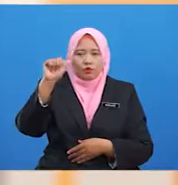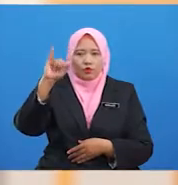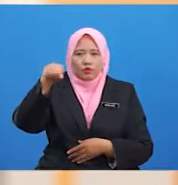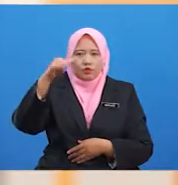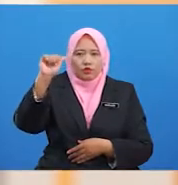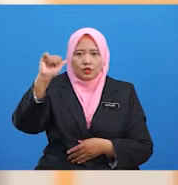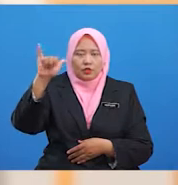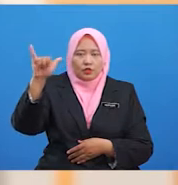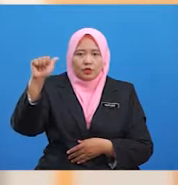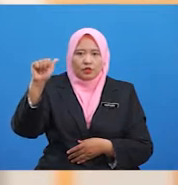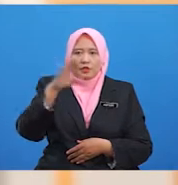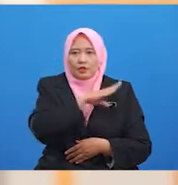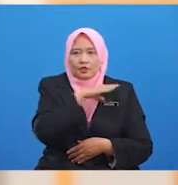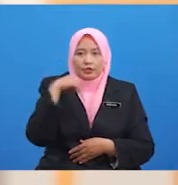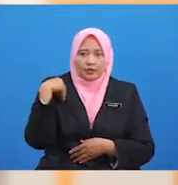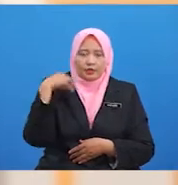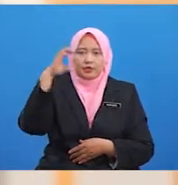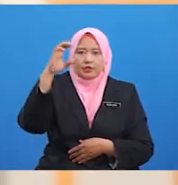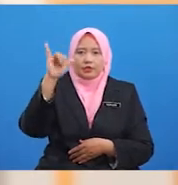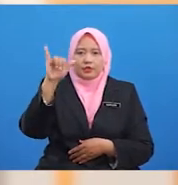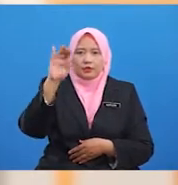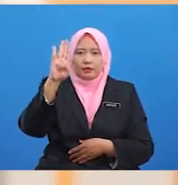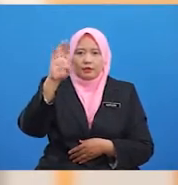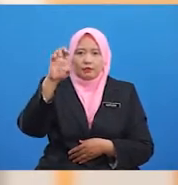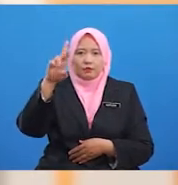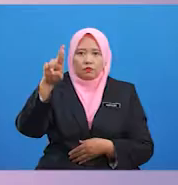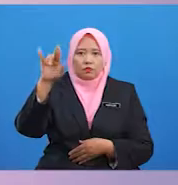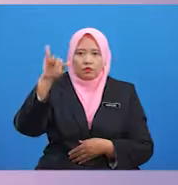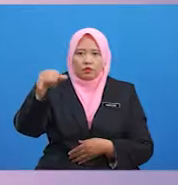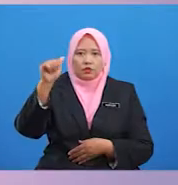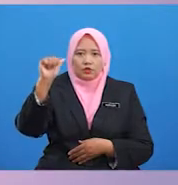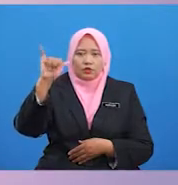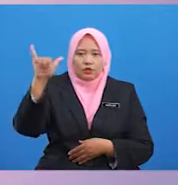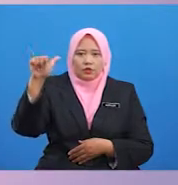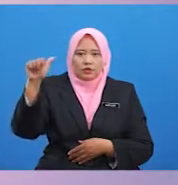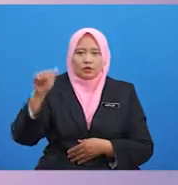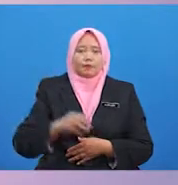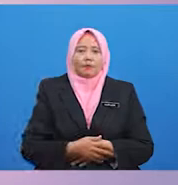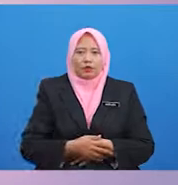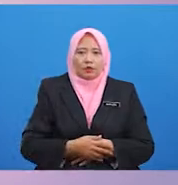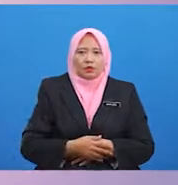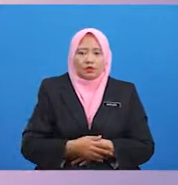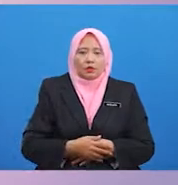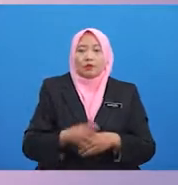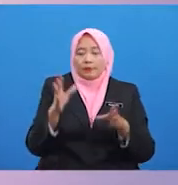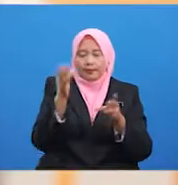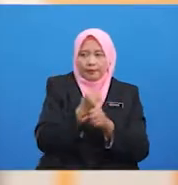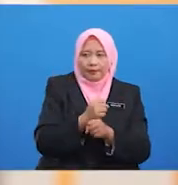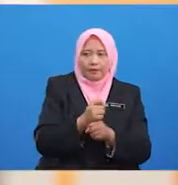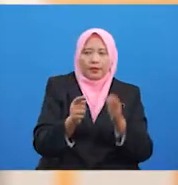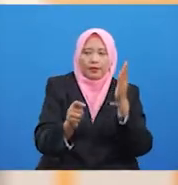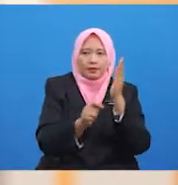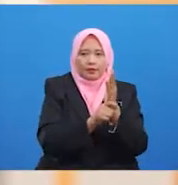Murid-murid, kepelbagaian kegiatan ekonomi turut menambahkan peluang pekerjaan